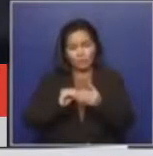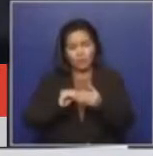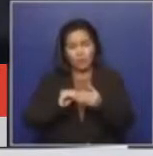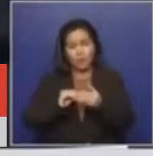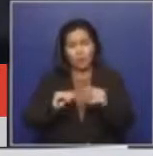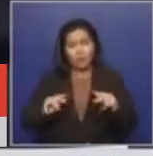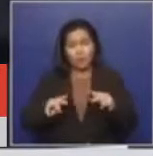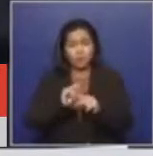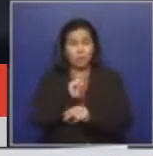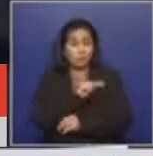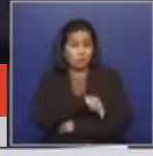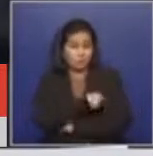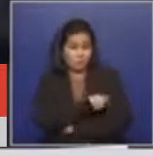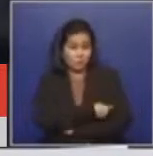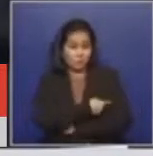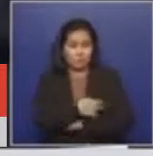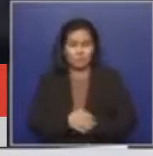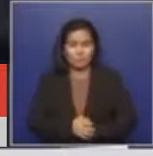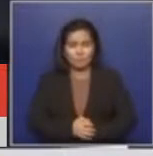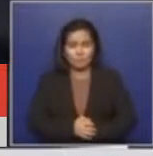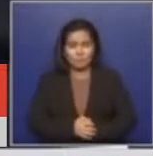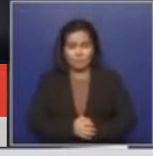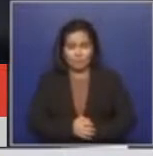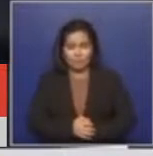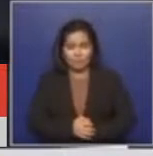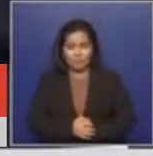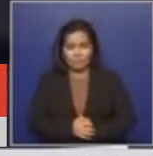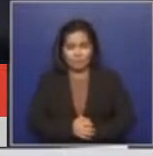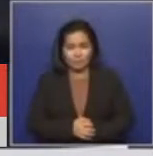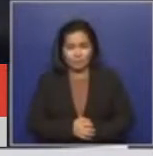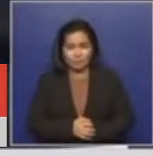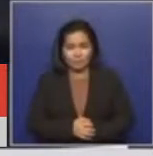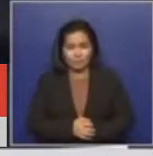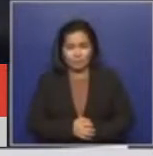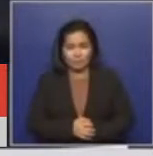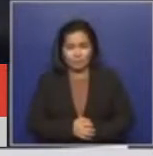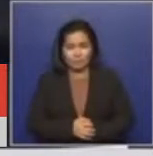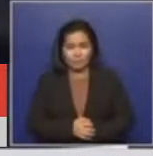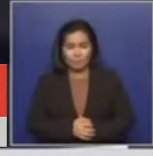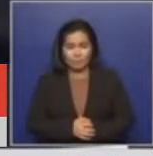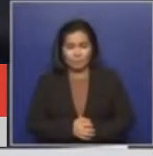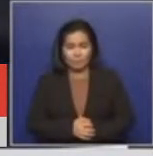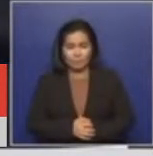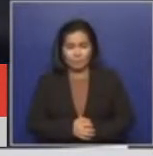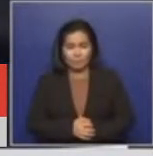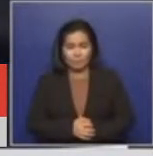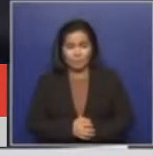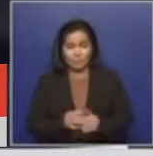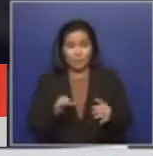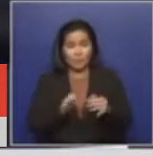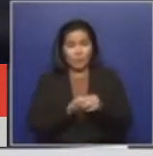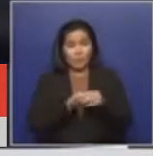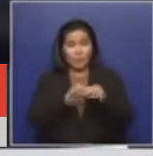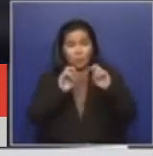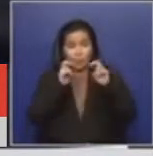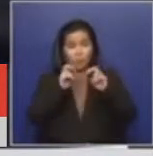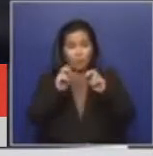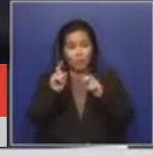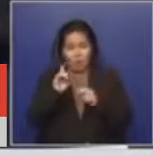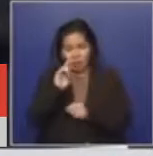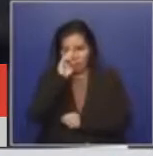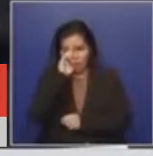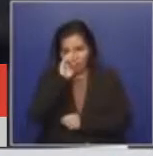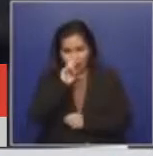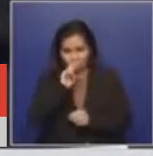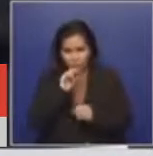ด้านสาธารณสุขเนี่ยนะครับ New Normal ของงบประมาณโรคอุบัติใหม่เป็นความเสี่ยง